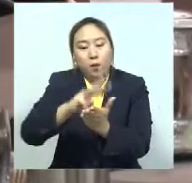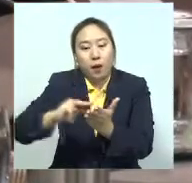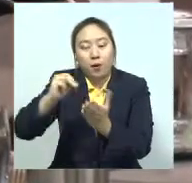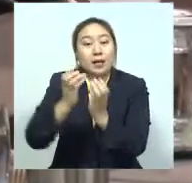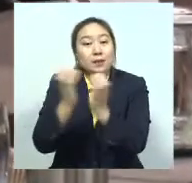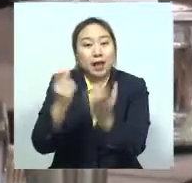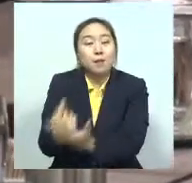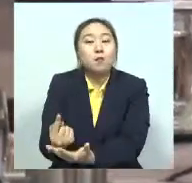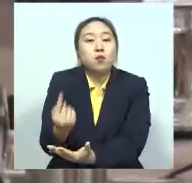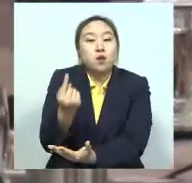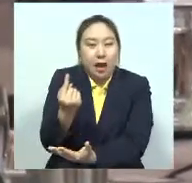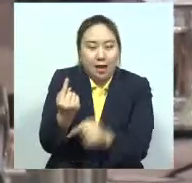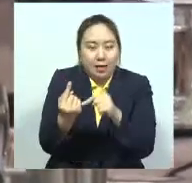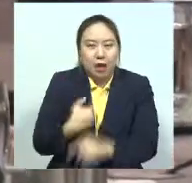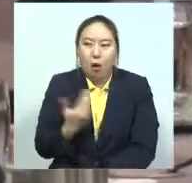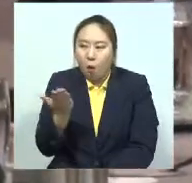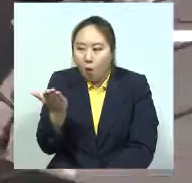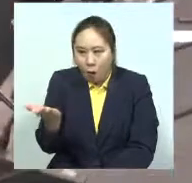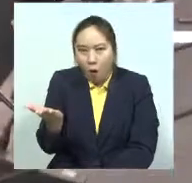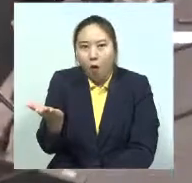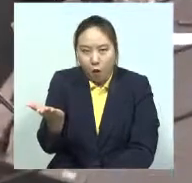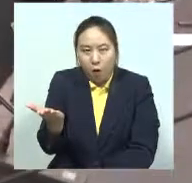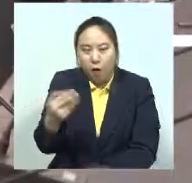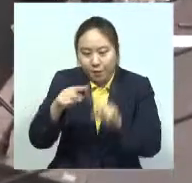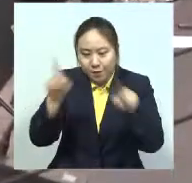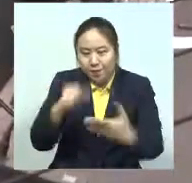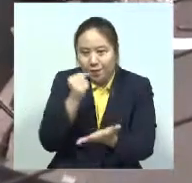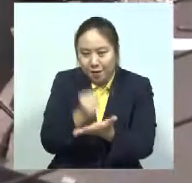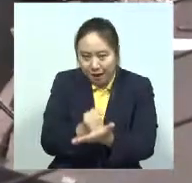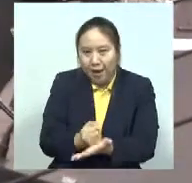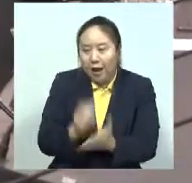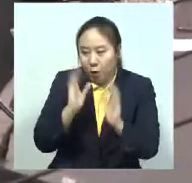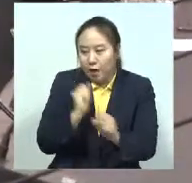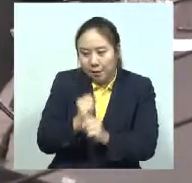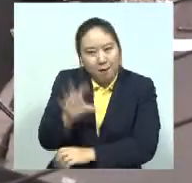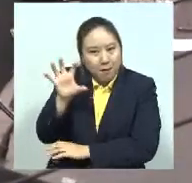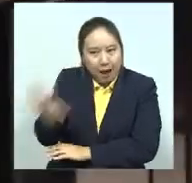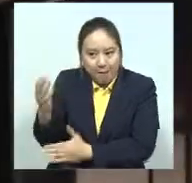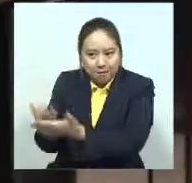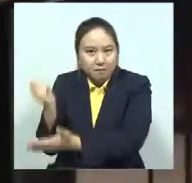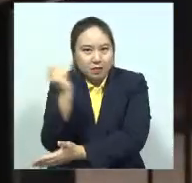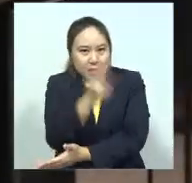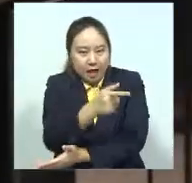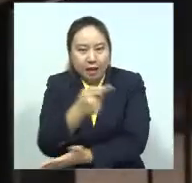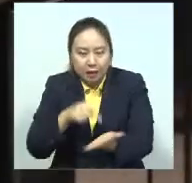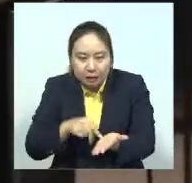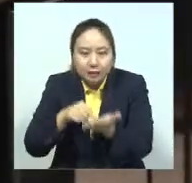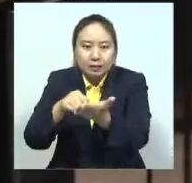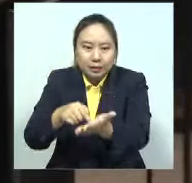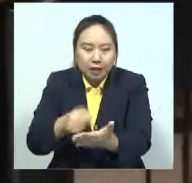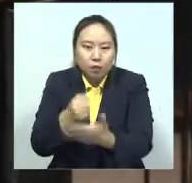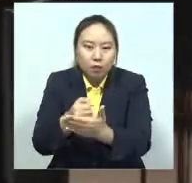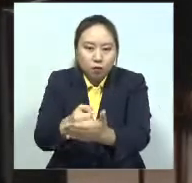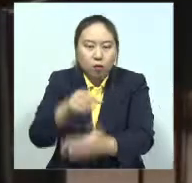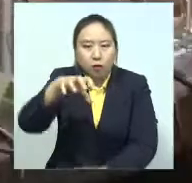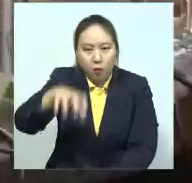าวิทยาลัยธรรมศาสตร์จะสามารถขอออกหมายเพื่อแต่งตั้งเจ้าหน้าที่บังคับคดีต่อไปได้และก็จะนำคดีเข้าไปสู่การดำเนินหน้